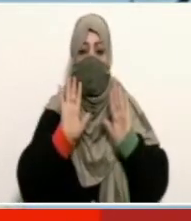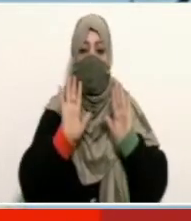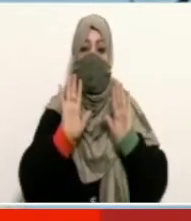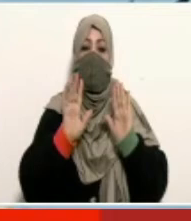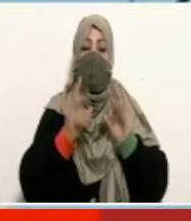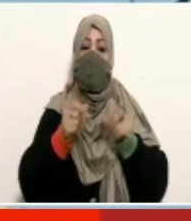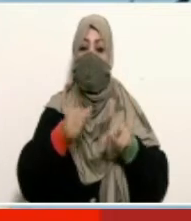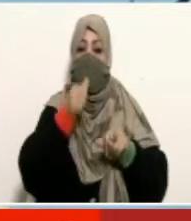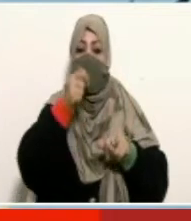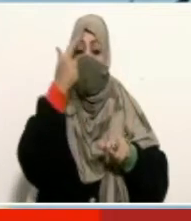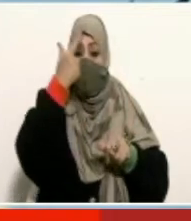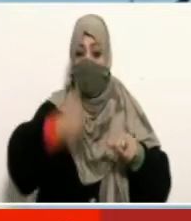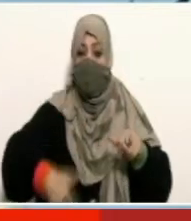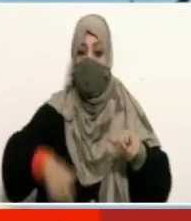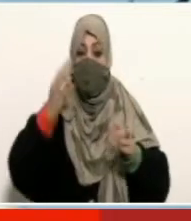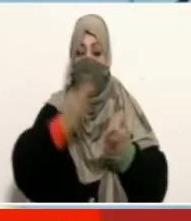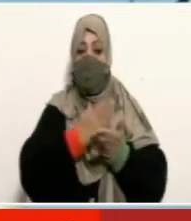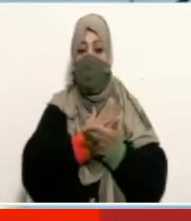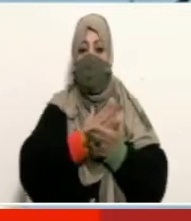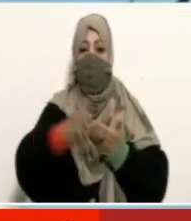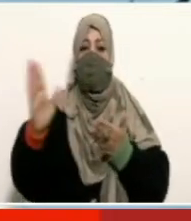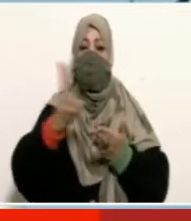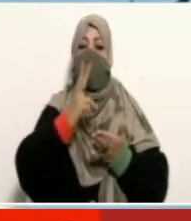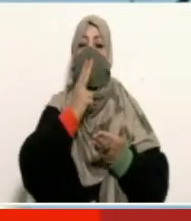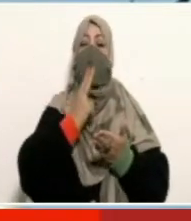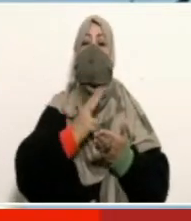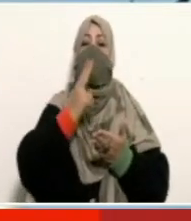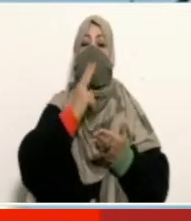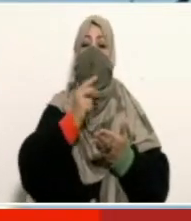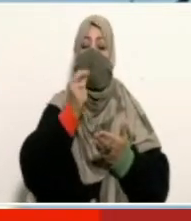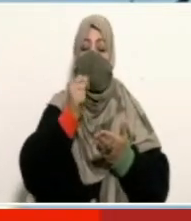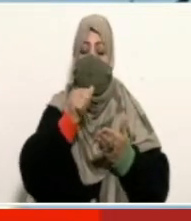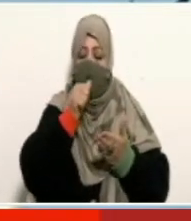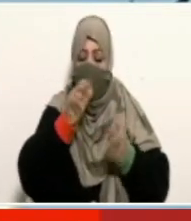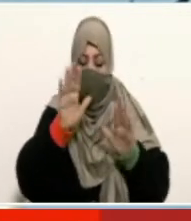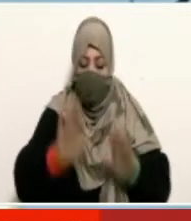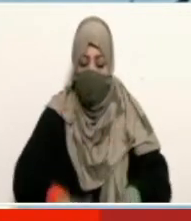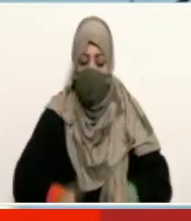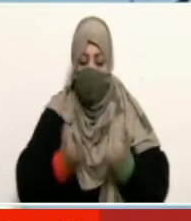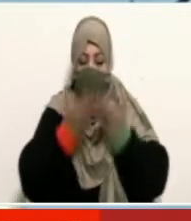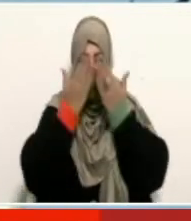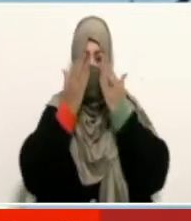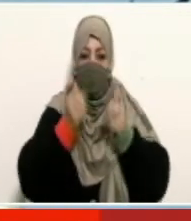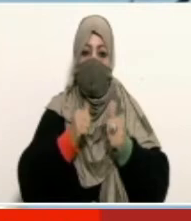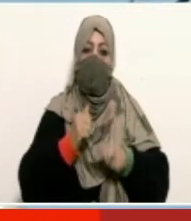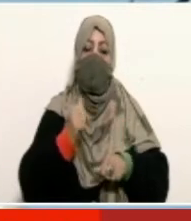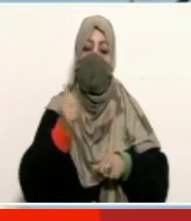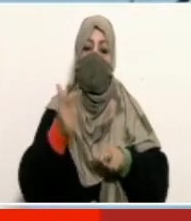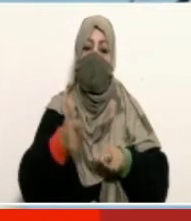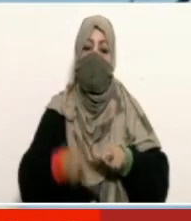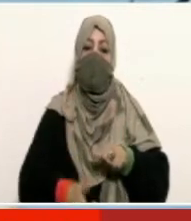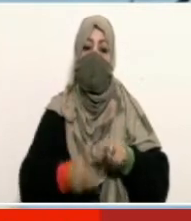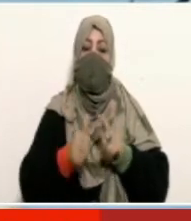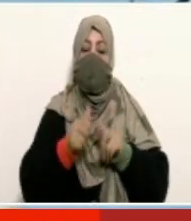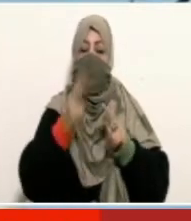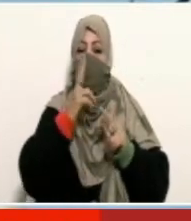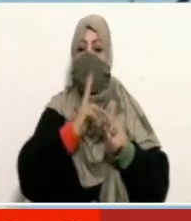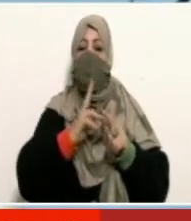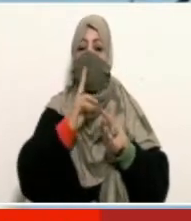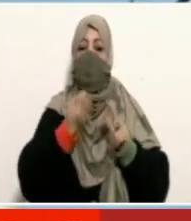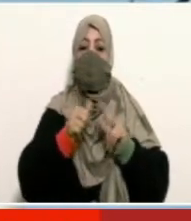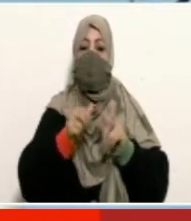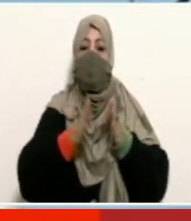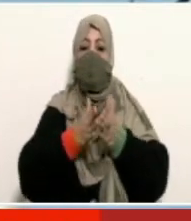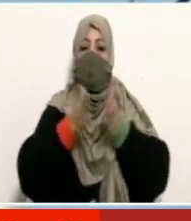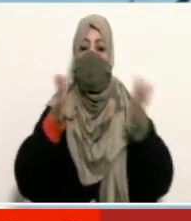طهارة ترابية تنوب عن الطهارتين الصغرى والكبرى لاستباحة الصلاة، تنوب عنهم في مسألة